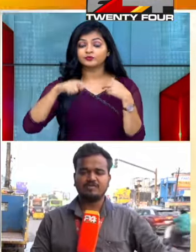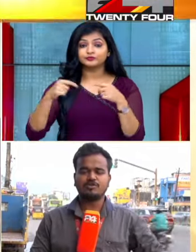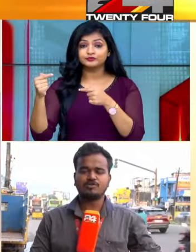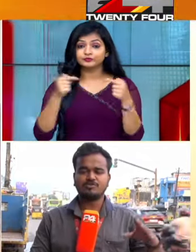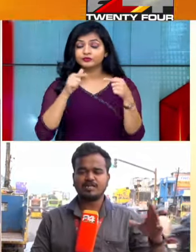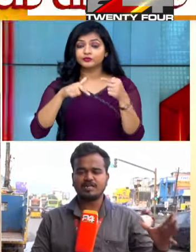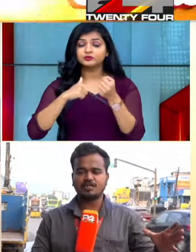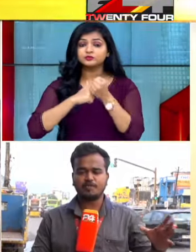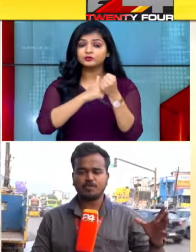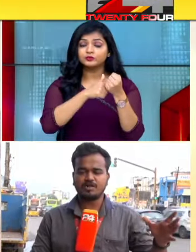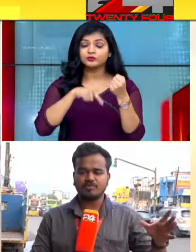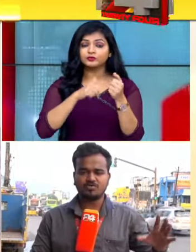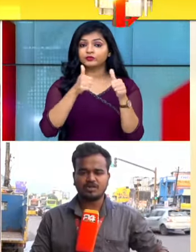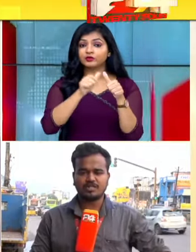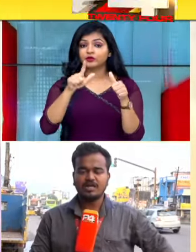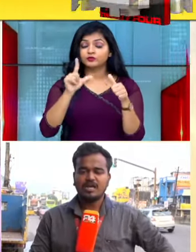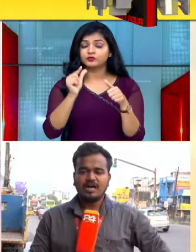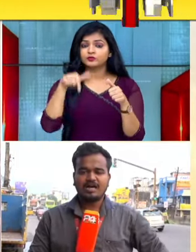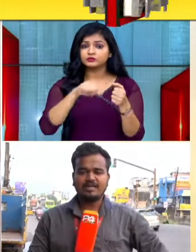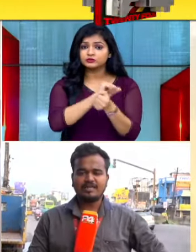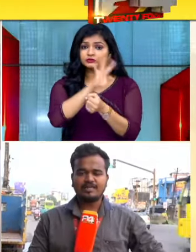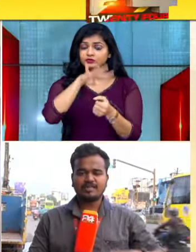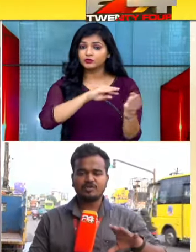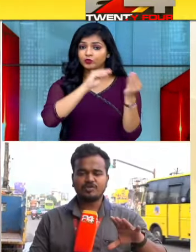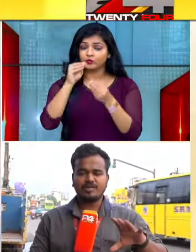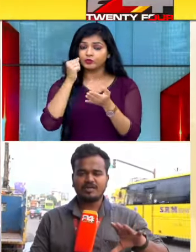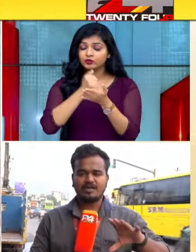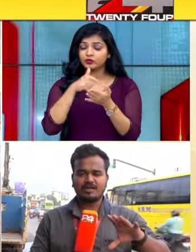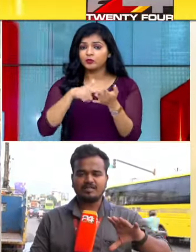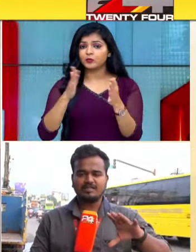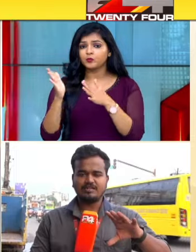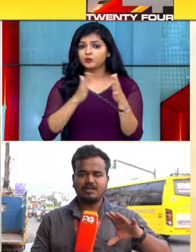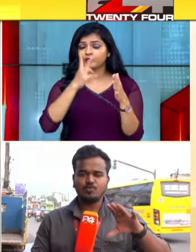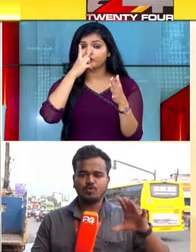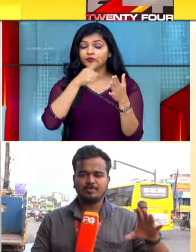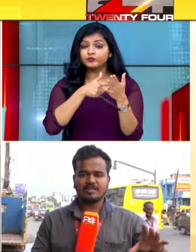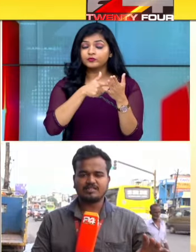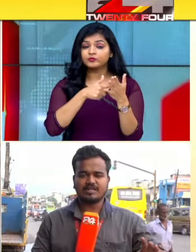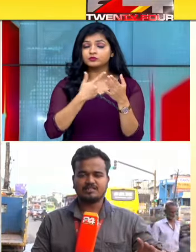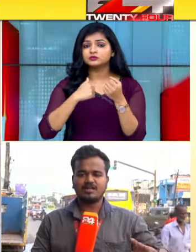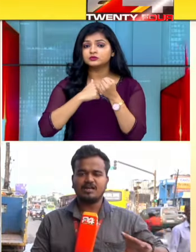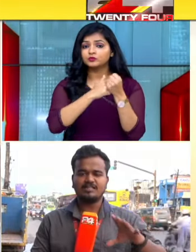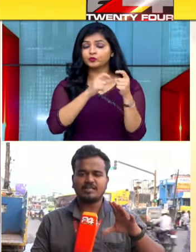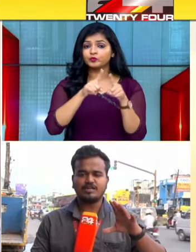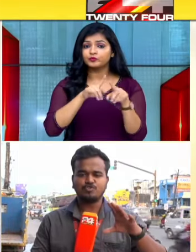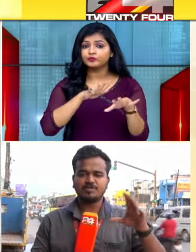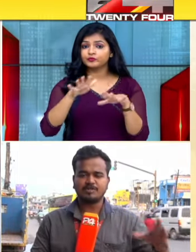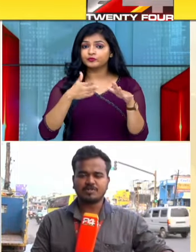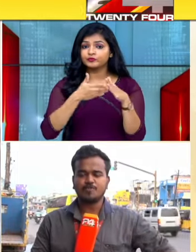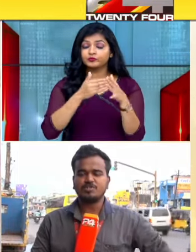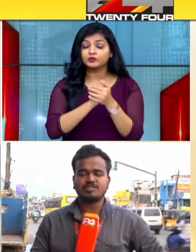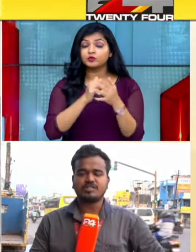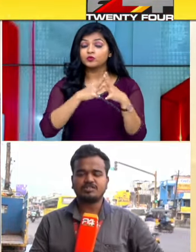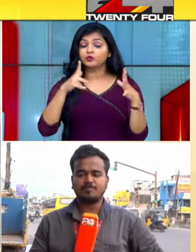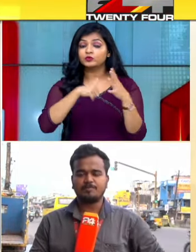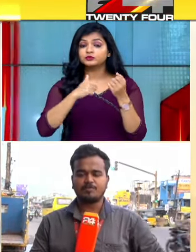അല്ലെങ്കിൽ അല്ലു അർജുൻ ജയിലിലേക്ക് പോകണം എന്നുള്ളത് ഏതാണ്ടൊക്കെ അതിന് അനുകൂലമായ തരത്തിൽ, അതിനെ ഏറ്റവും